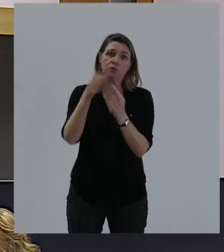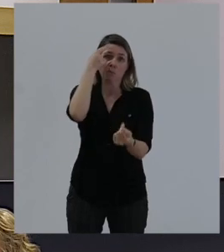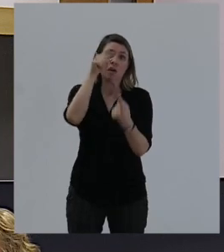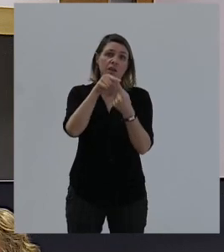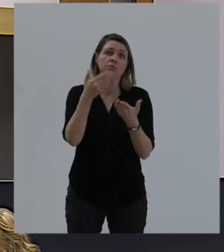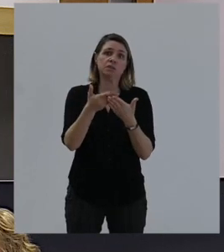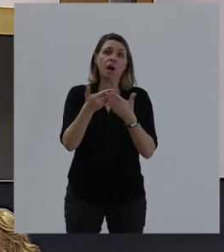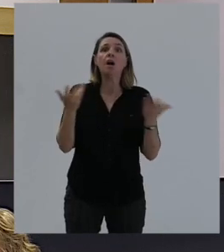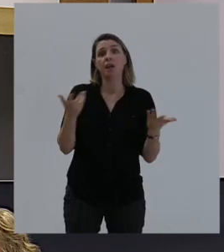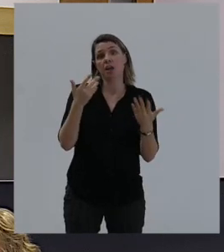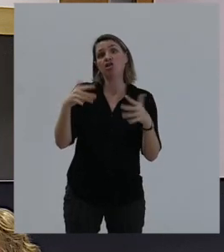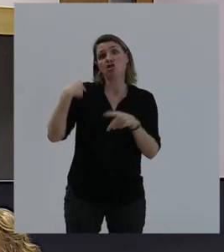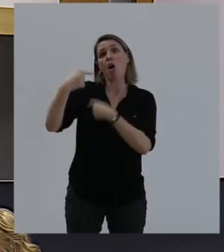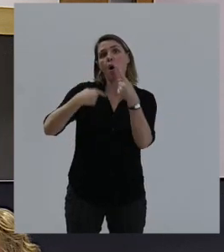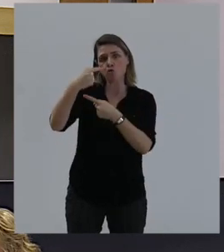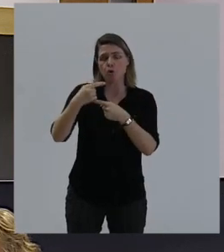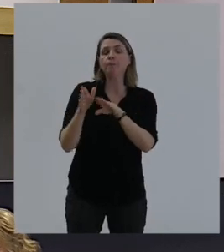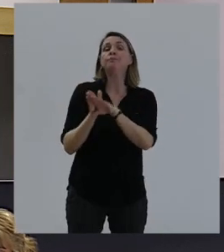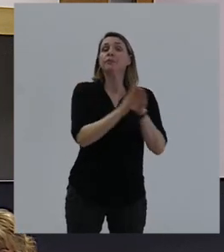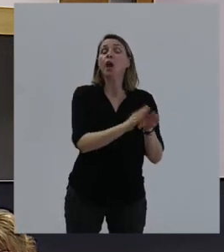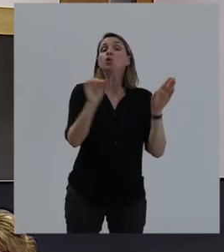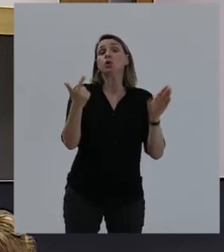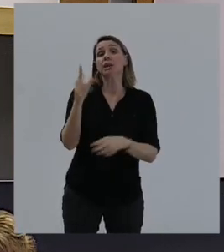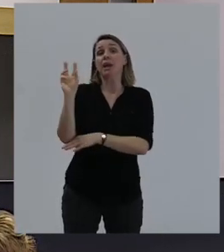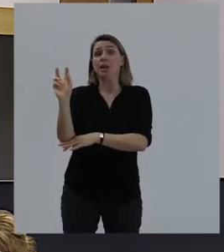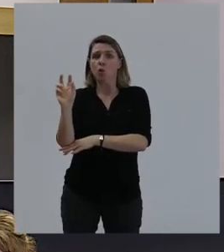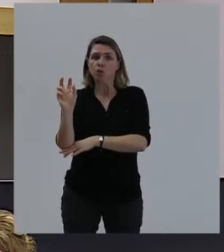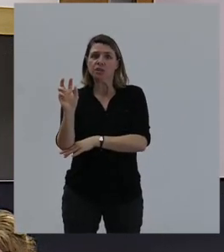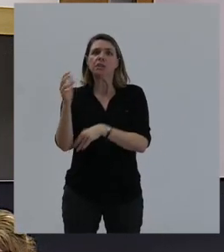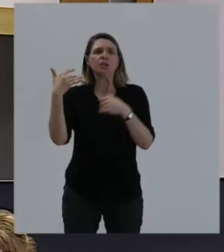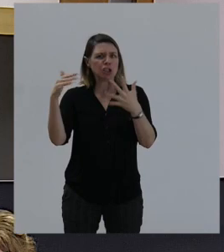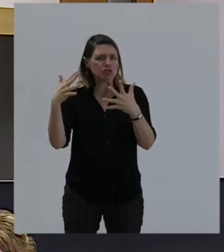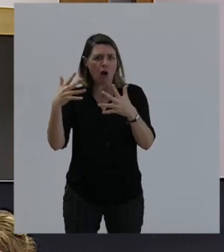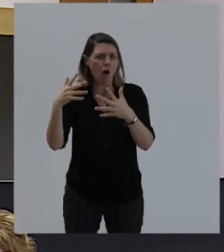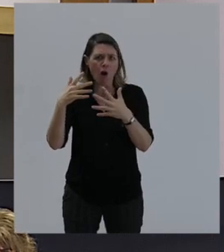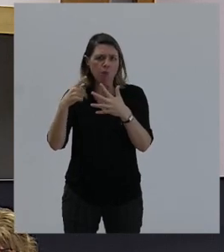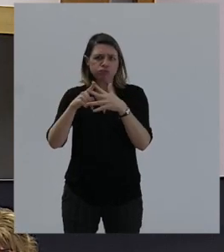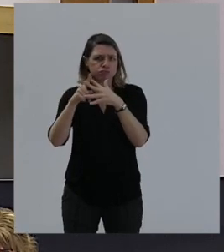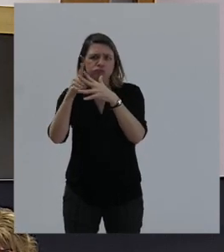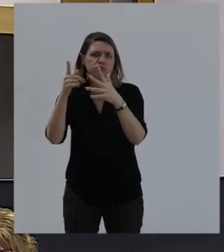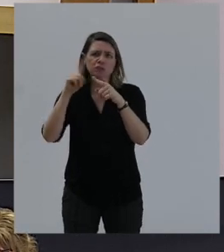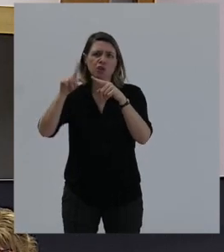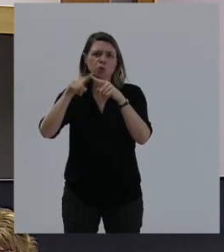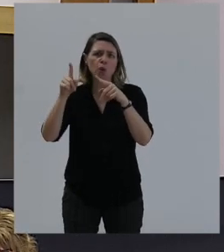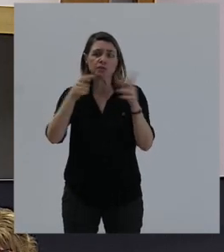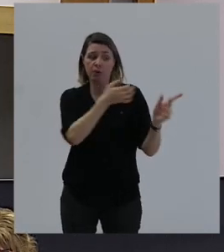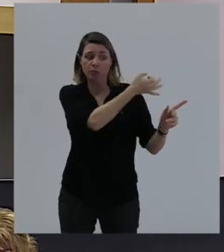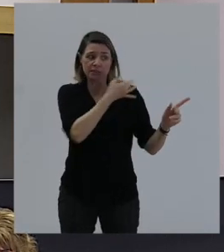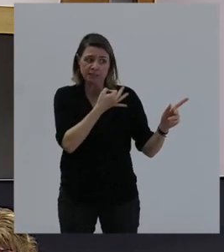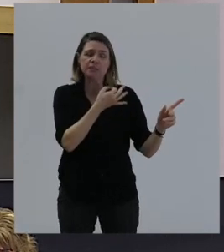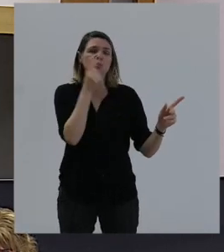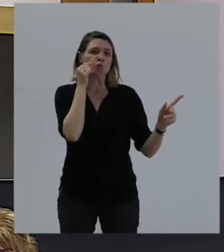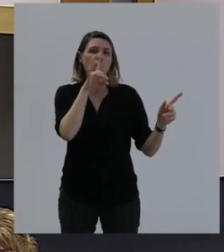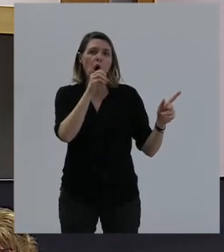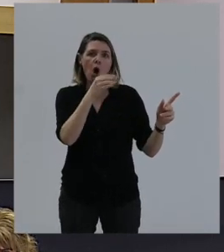que nous faisons, c'est déjà en cours. Sur l'écologie. Il y a déjà des yeux découverts qui portent sur ce sujet-là. Ce que vient de mentionner Frédéric